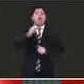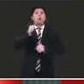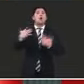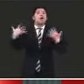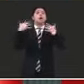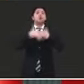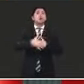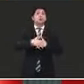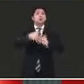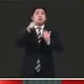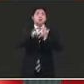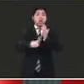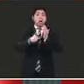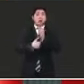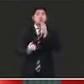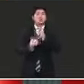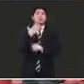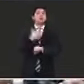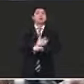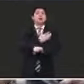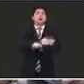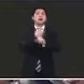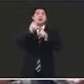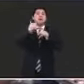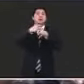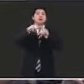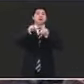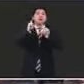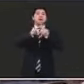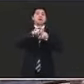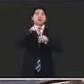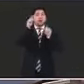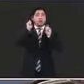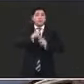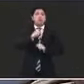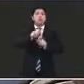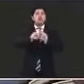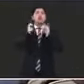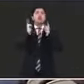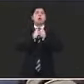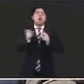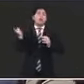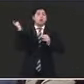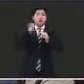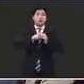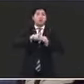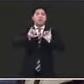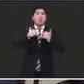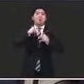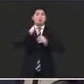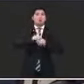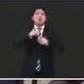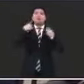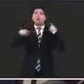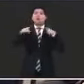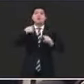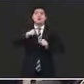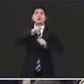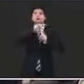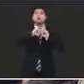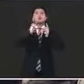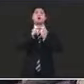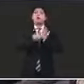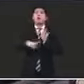tarihin ve kuruluşun şehri iznikte düzenlenen dünya Göçebe oyunlarında farklı coğrafyalardan